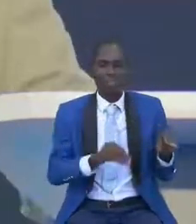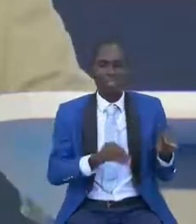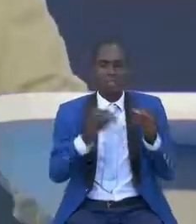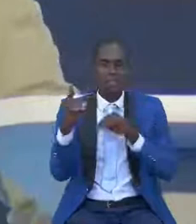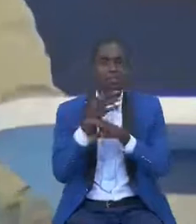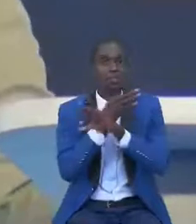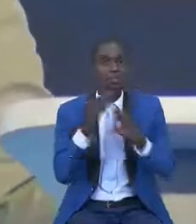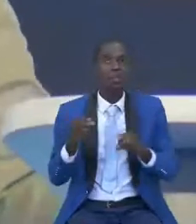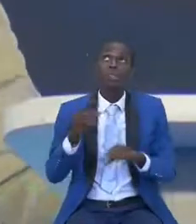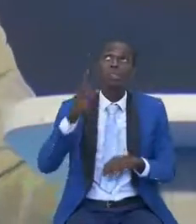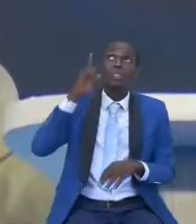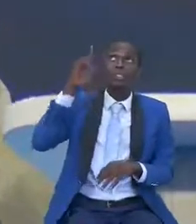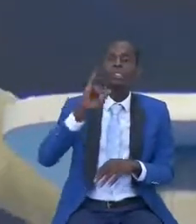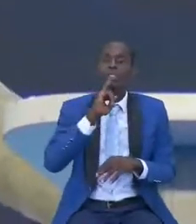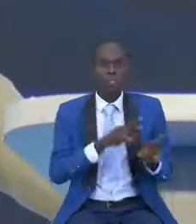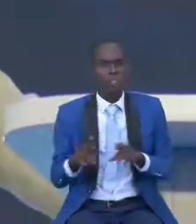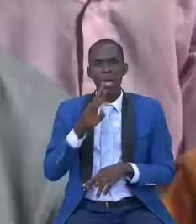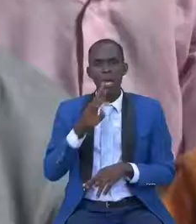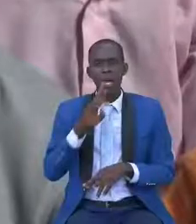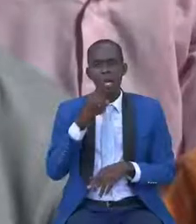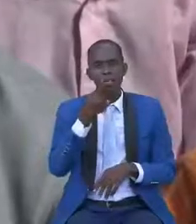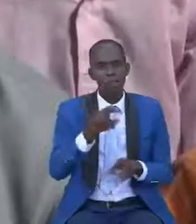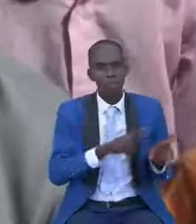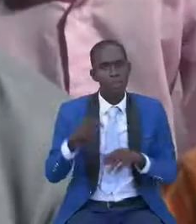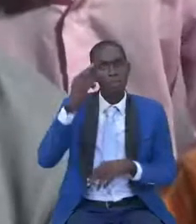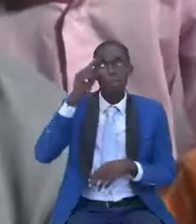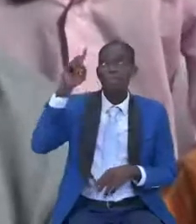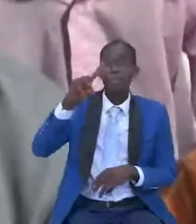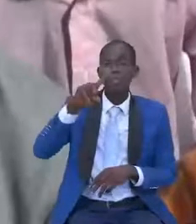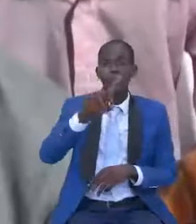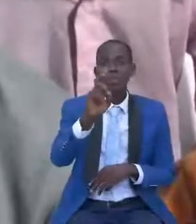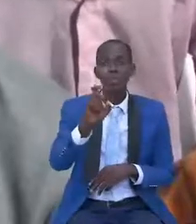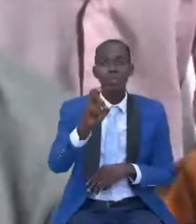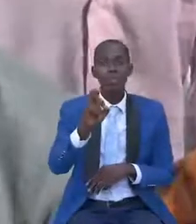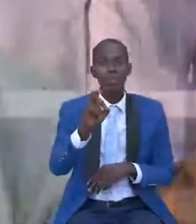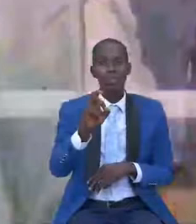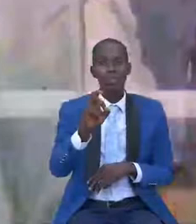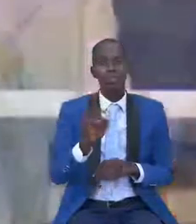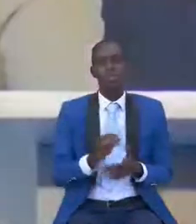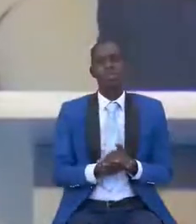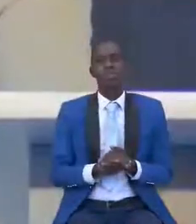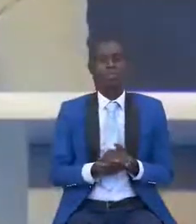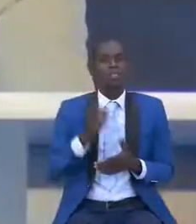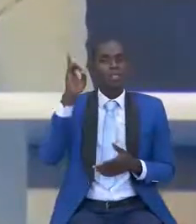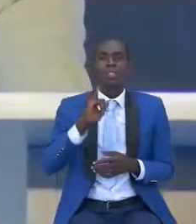va pardonner et purifier et t'affranchir, il est prêt. Est-ce que toi tu es prêt pour lui?